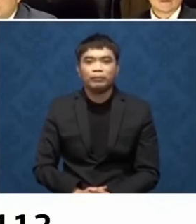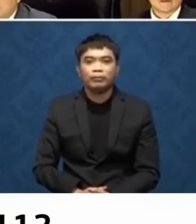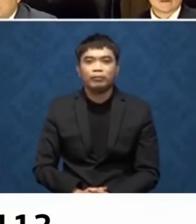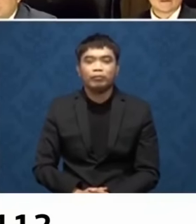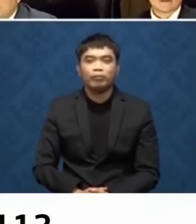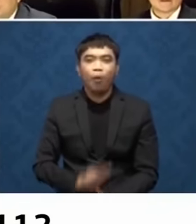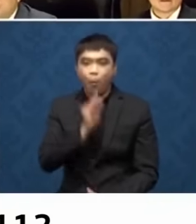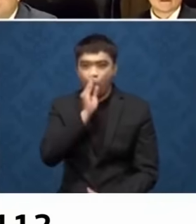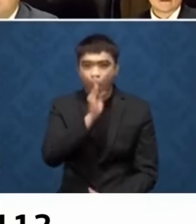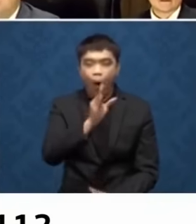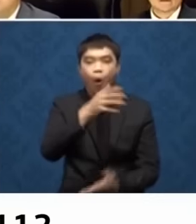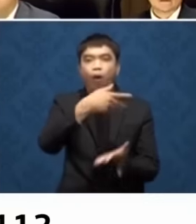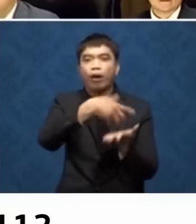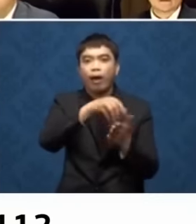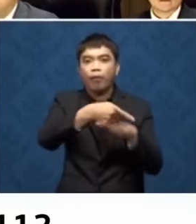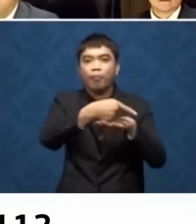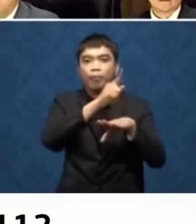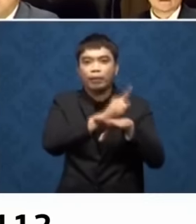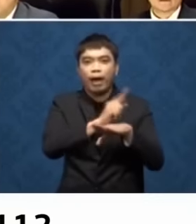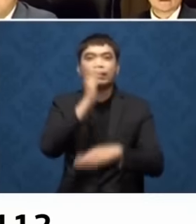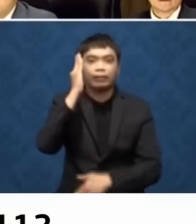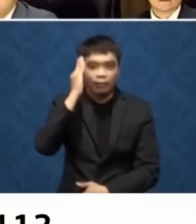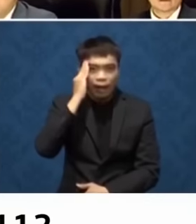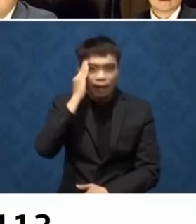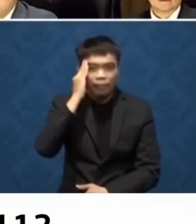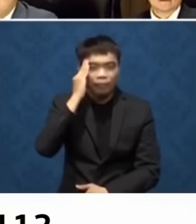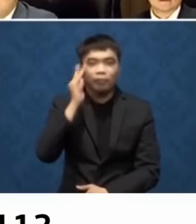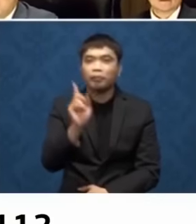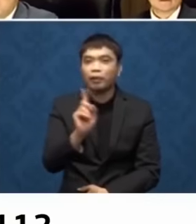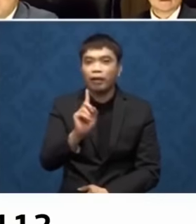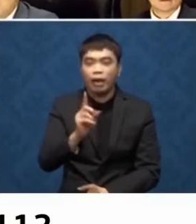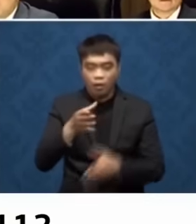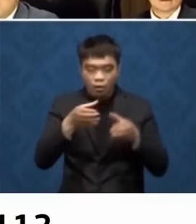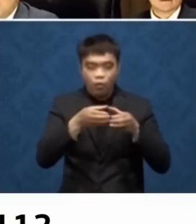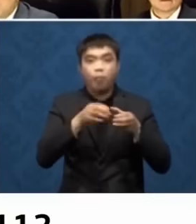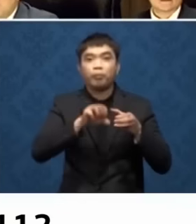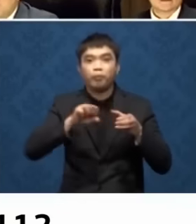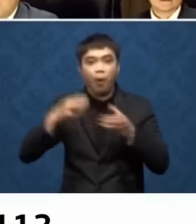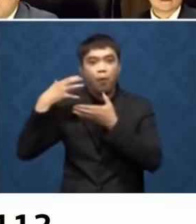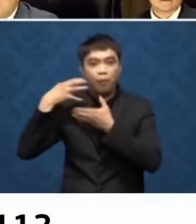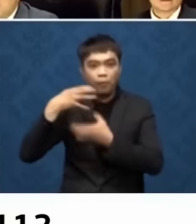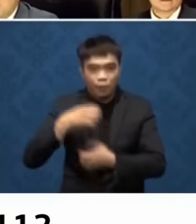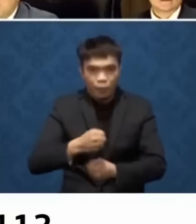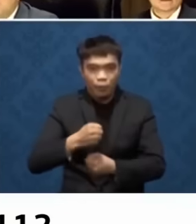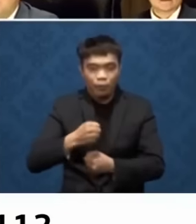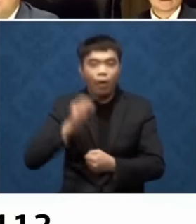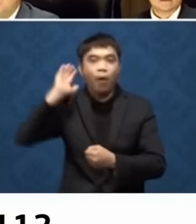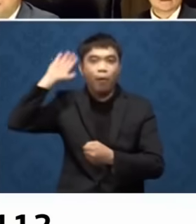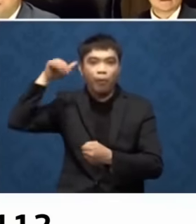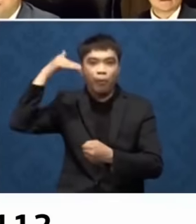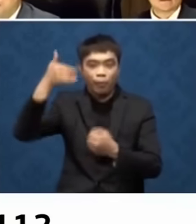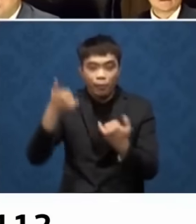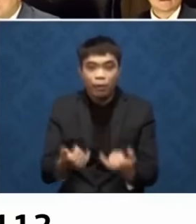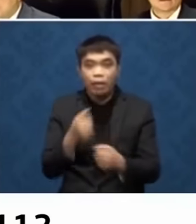ผู้แทนราษฎรท่านประธานสภาที่เคารพพรรคประชาธิปัตย์เราเดินทางมาวันนี้เข้าสู่